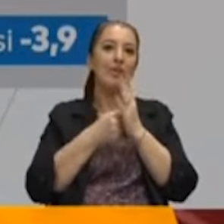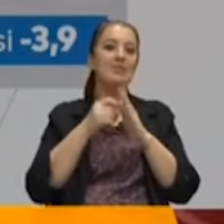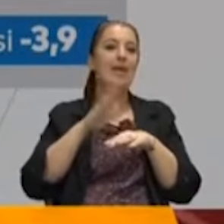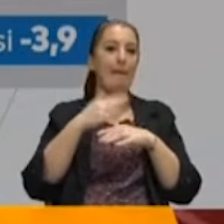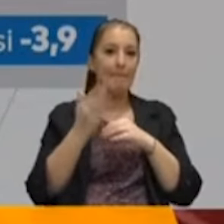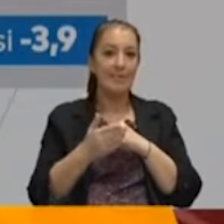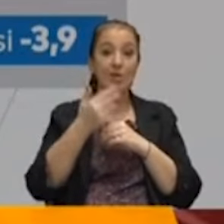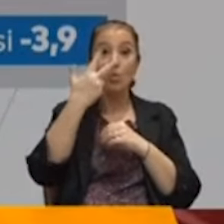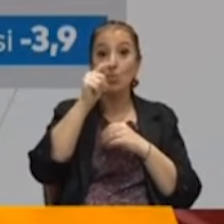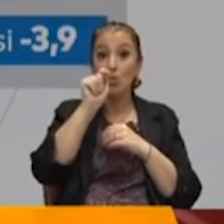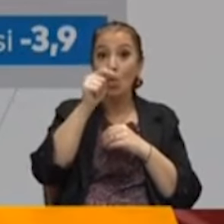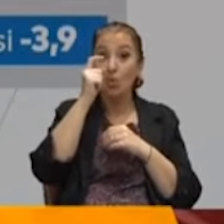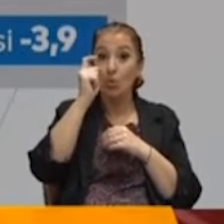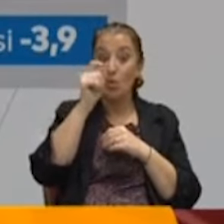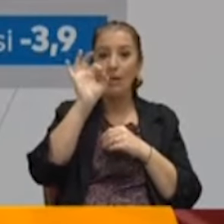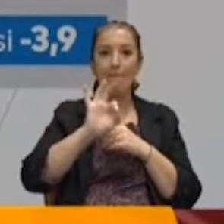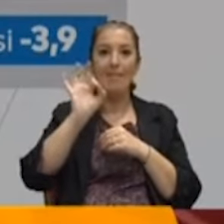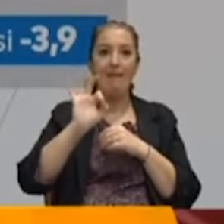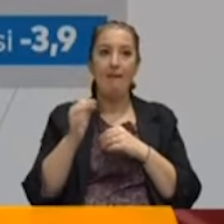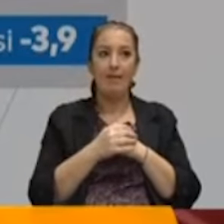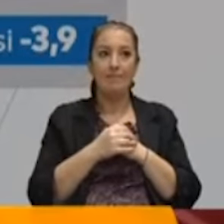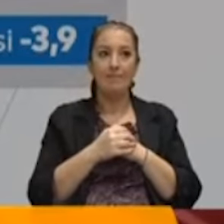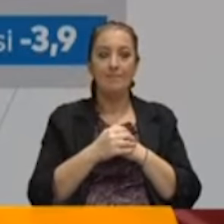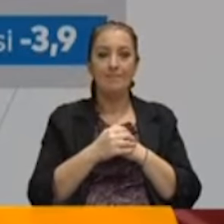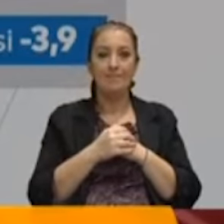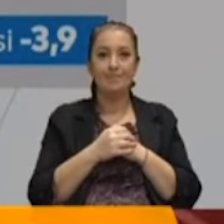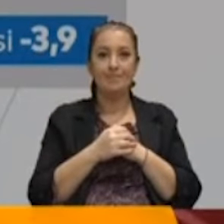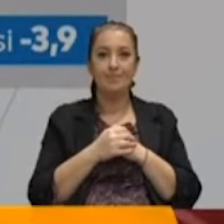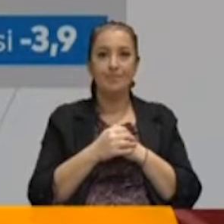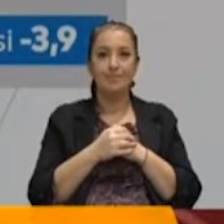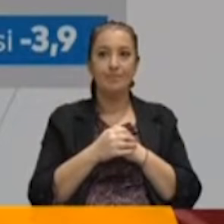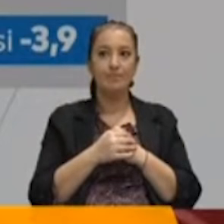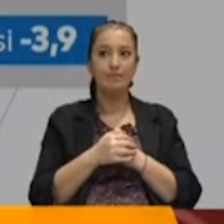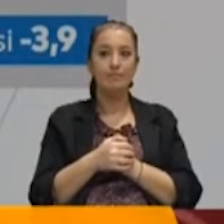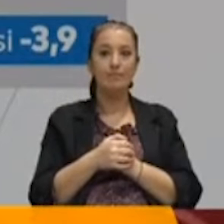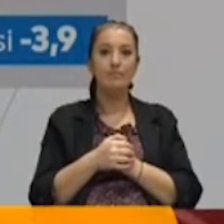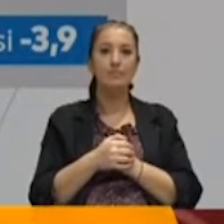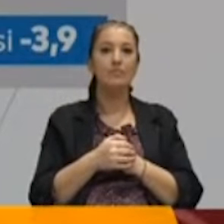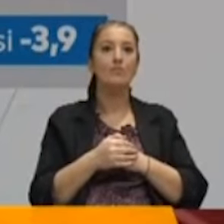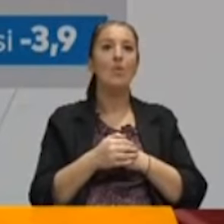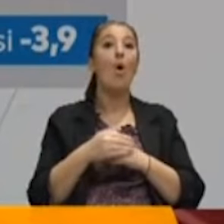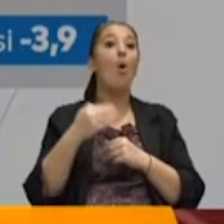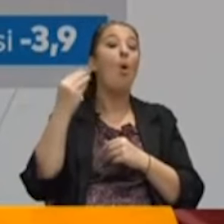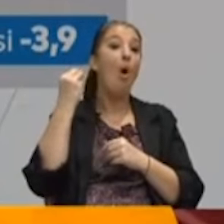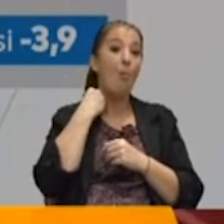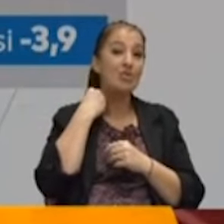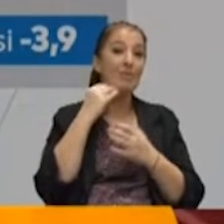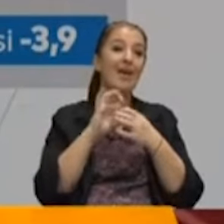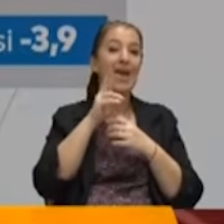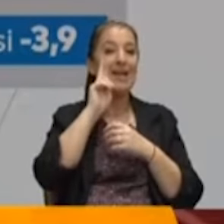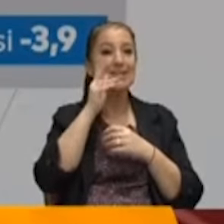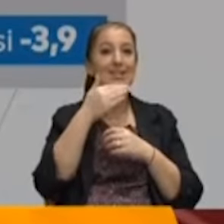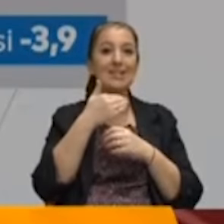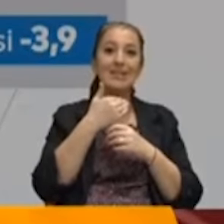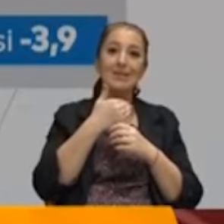3.9 milyar lira. Borçlanmamızda ne yazık ki bize